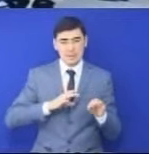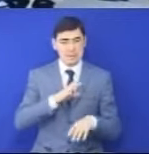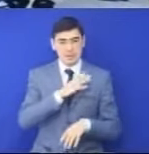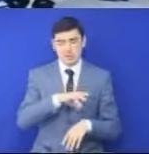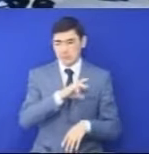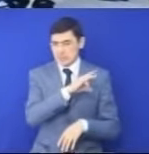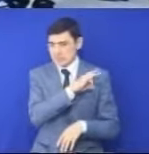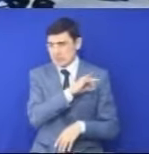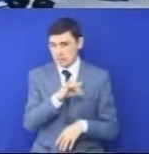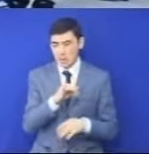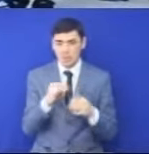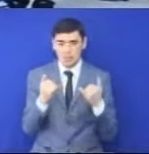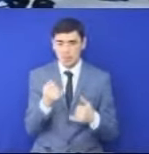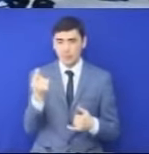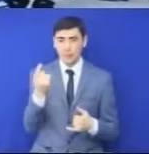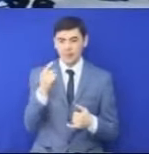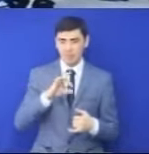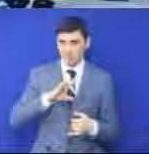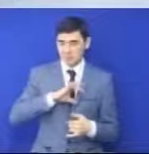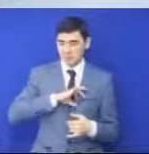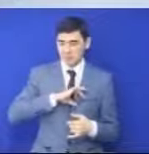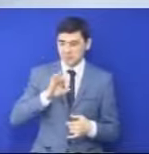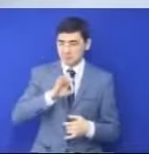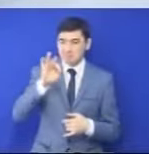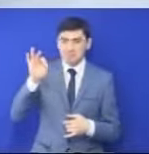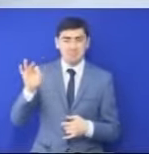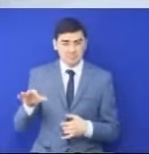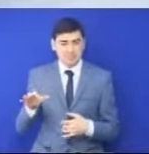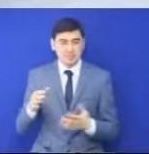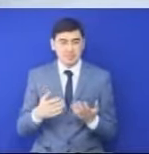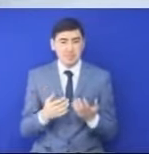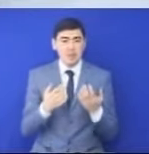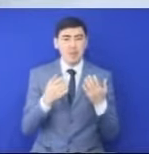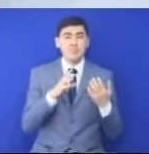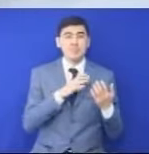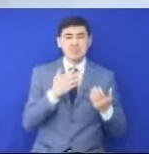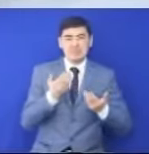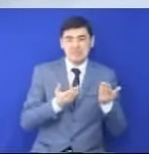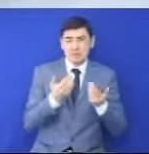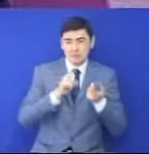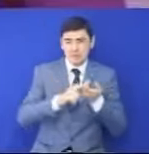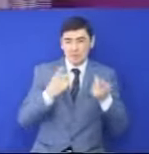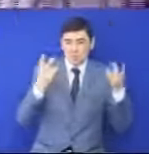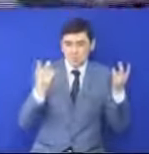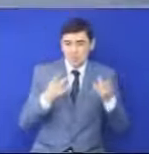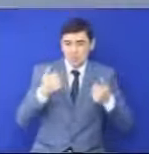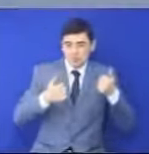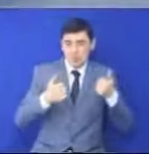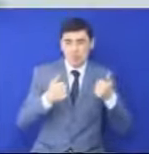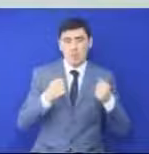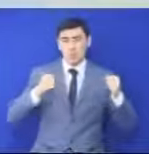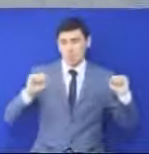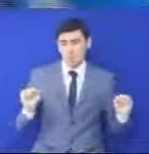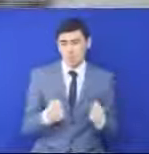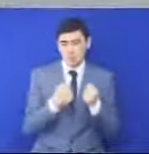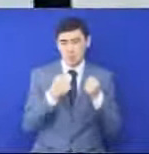погодными условиями соревнования по лыжным дисциплинам перенесены на 15-16 февраля. На данный момент в копилке казахстанской сборной одна